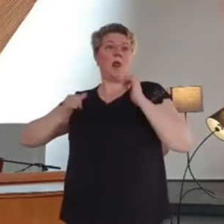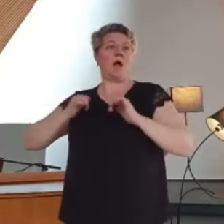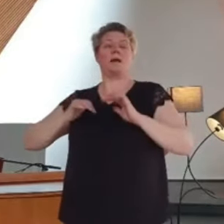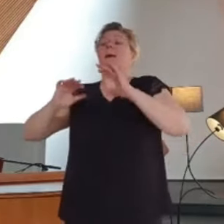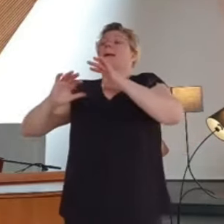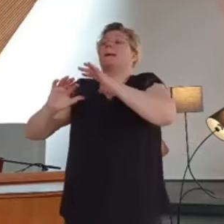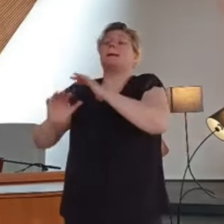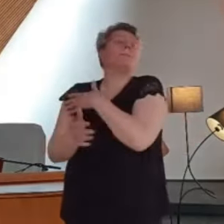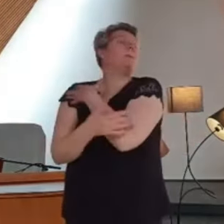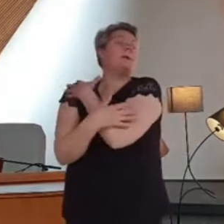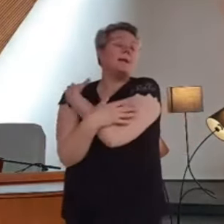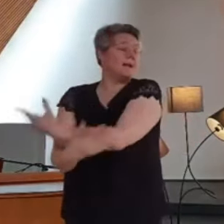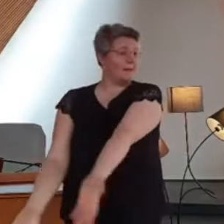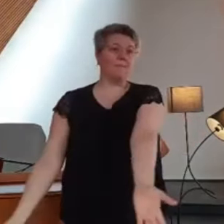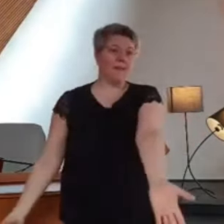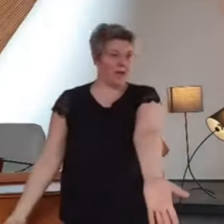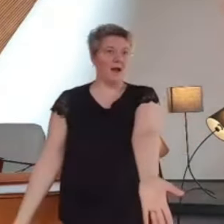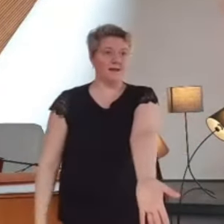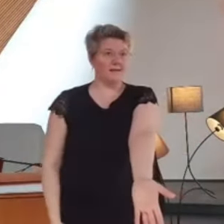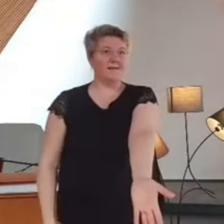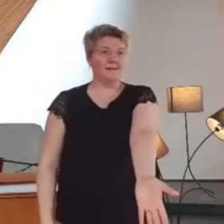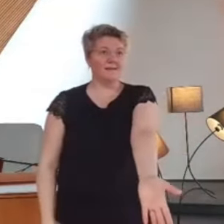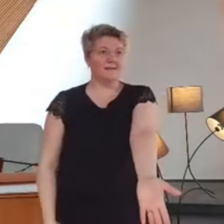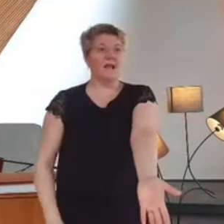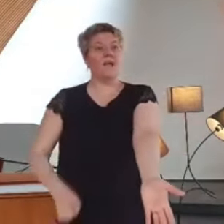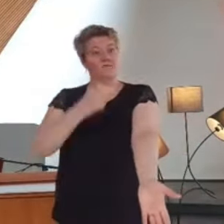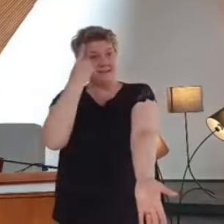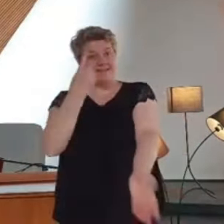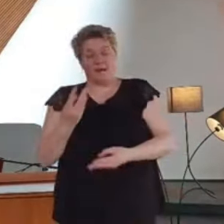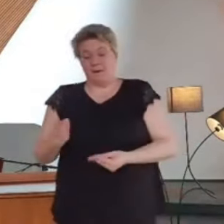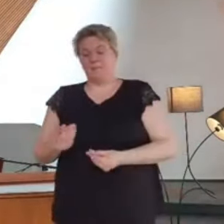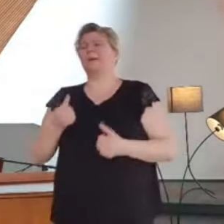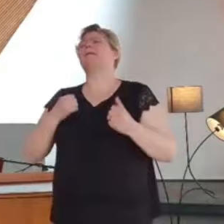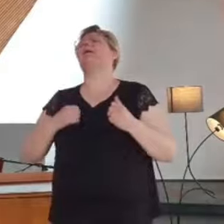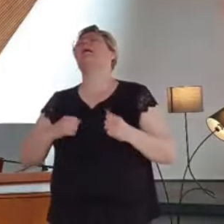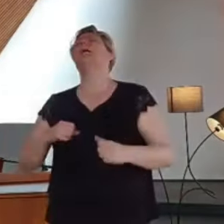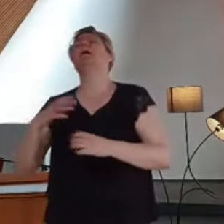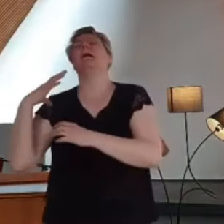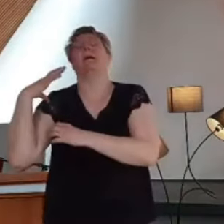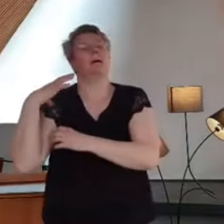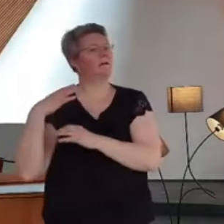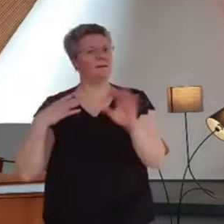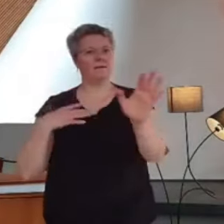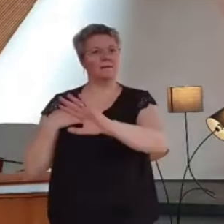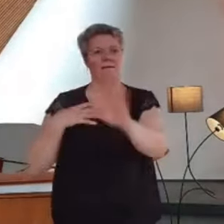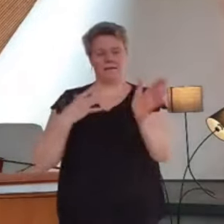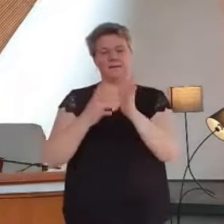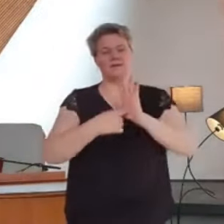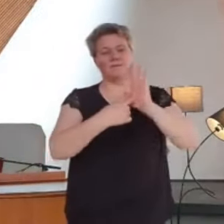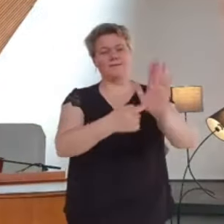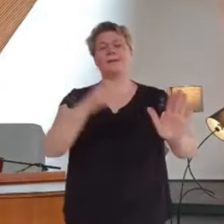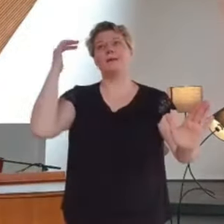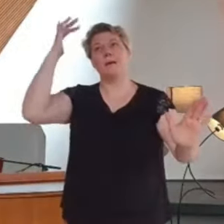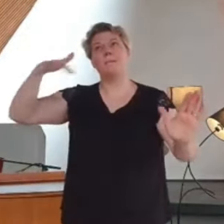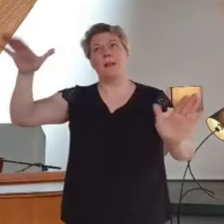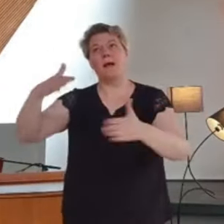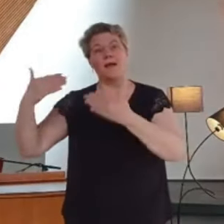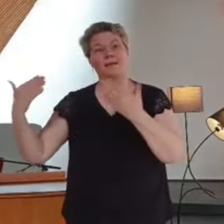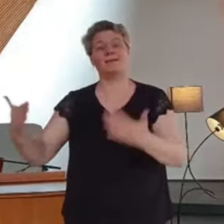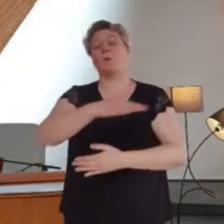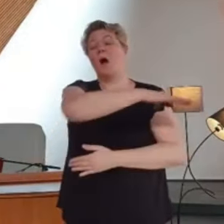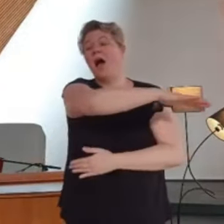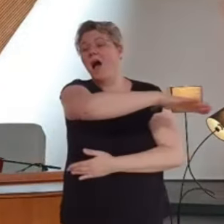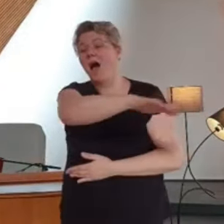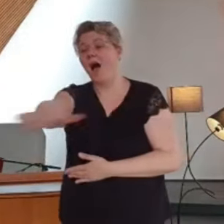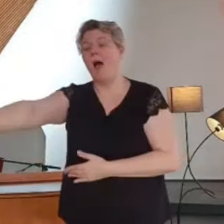müssen, wenn es als Leid empfunden wird. Also Jesus sagt, Leute, alle werden